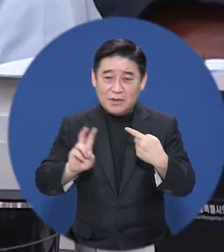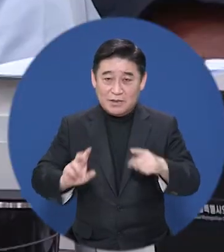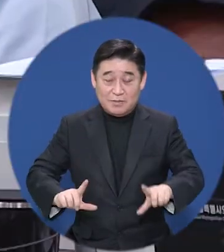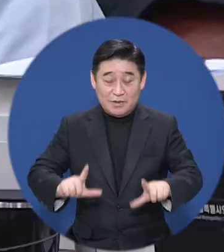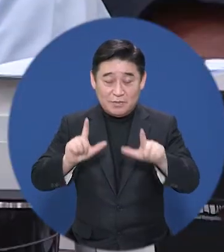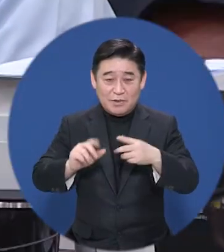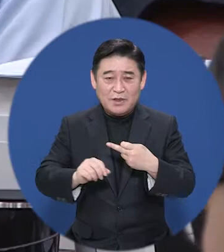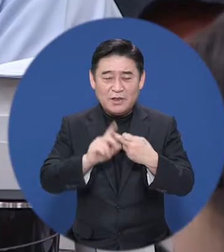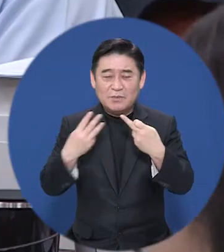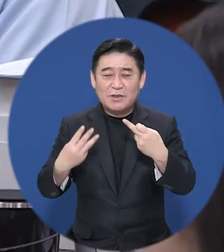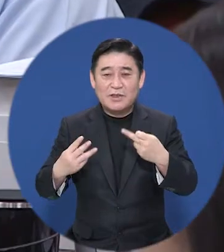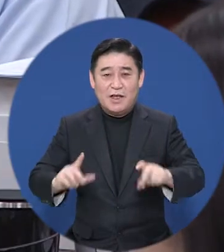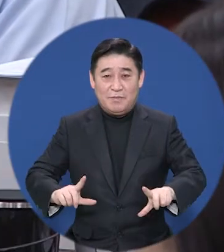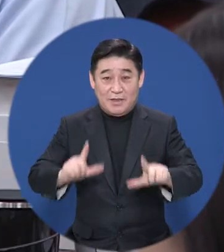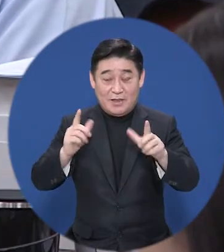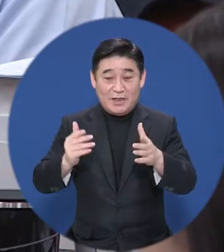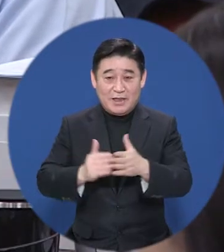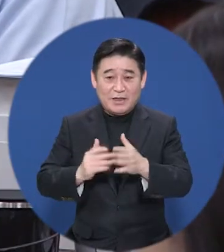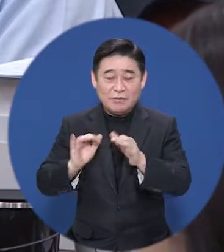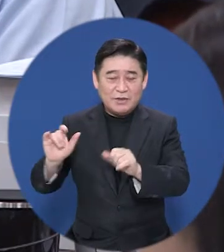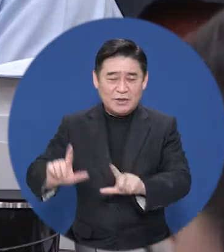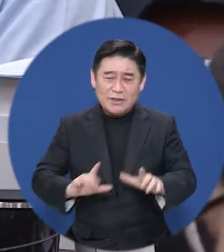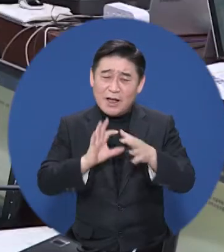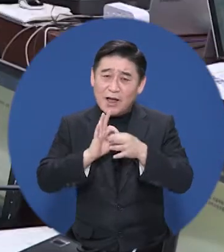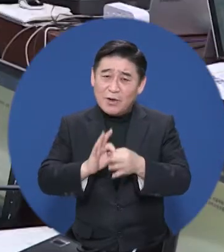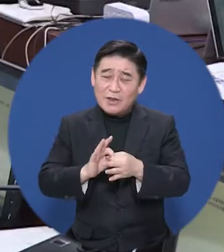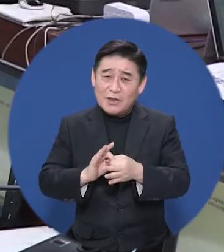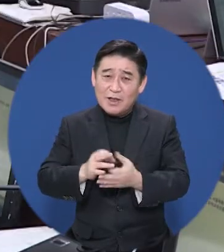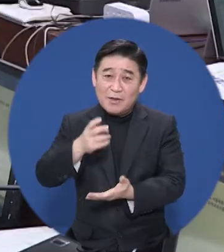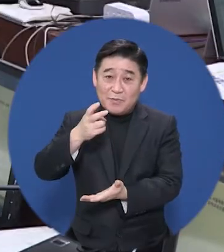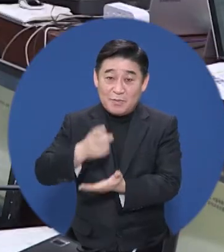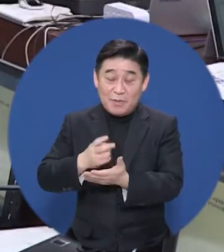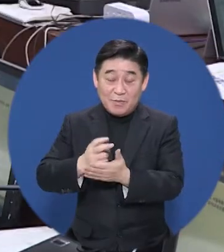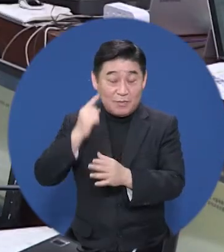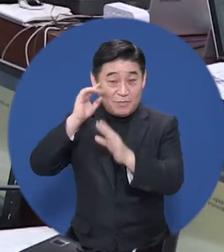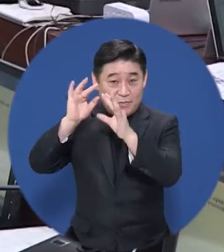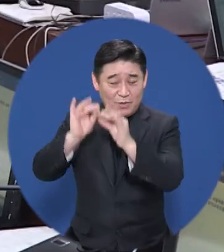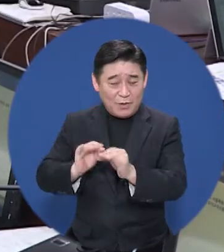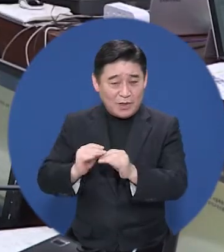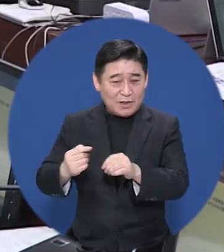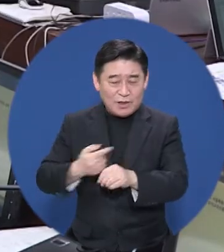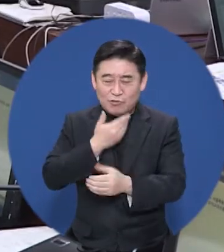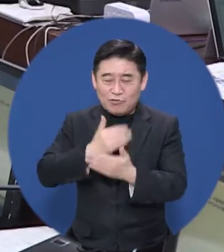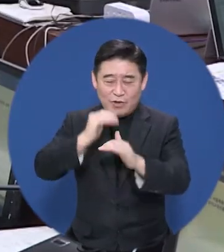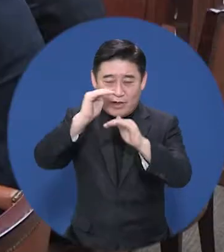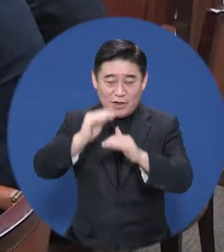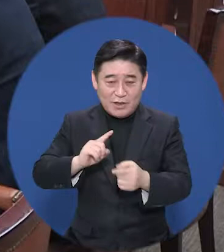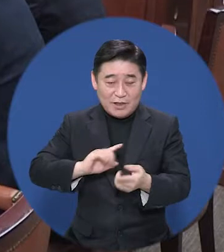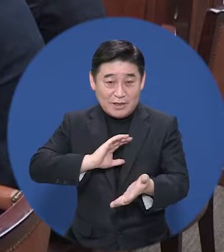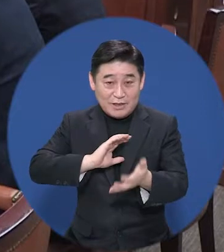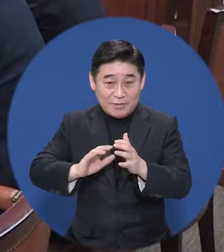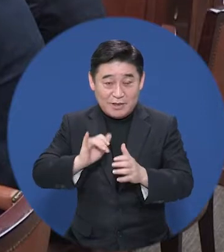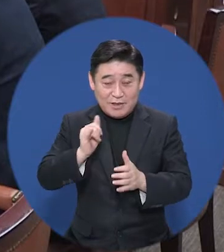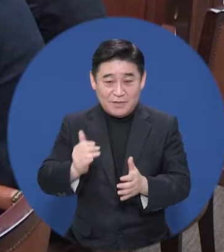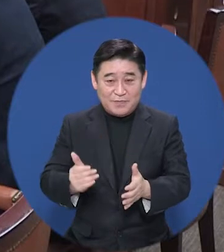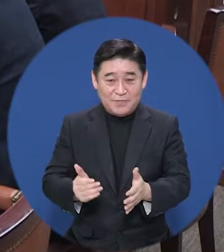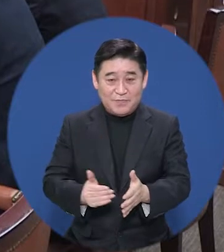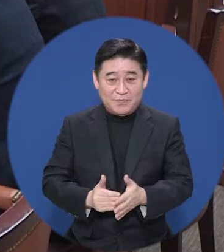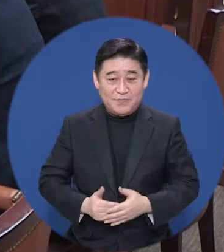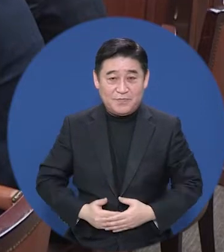20일부터 12월 3일까지 민생현안과 관련된 조례안과 동의안 등 주요 안건에 대한 심사를